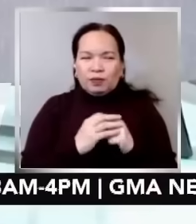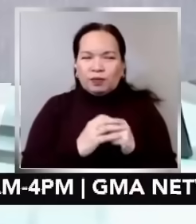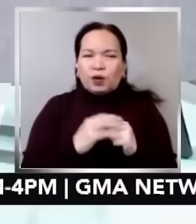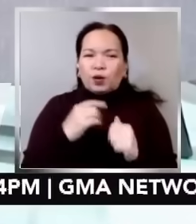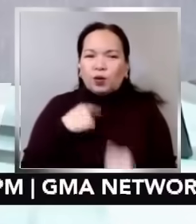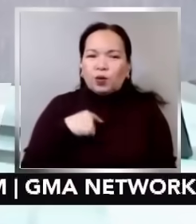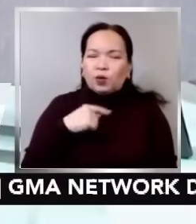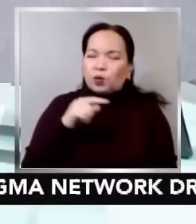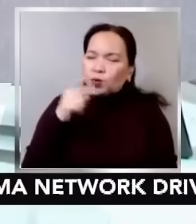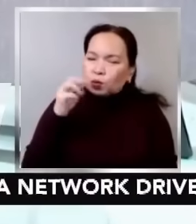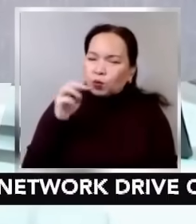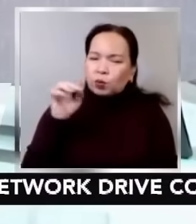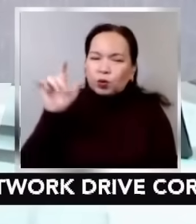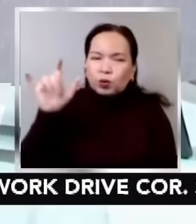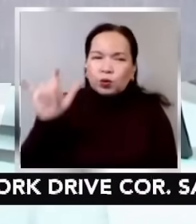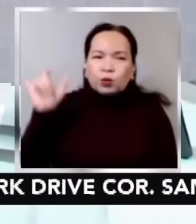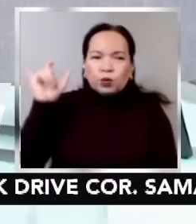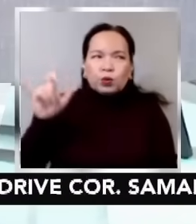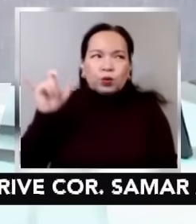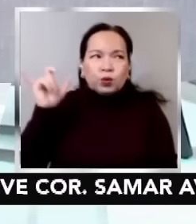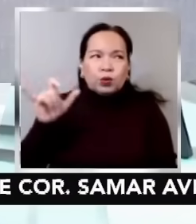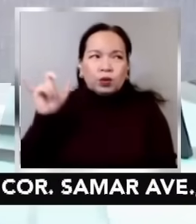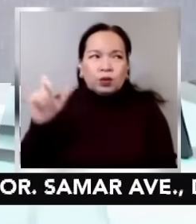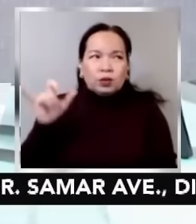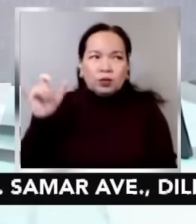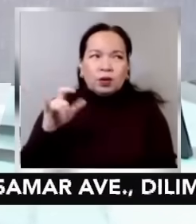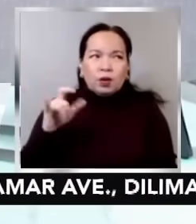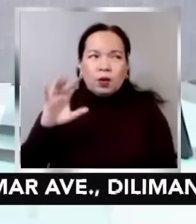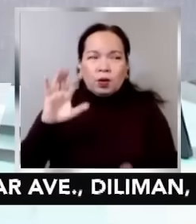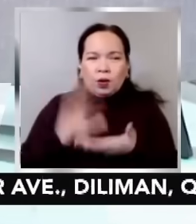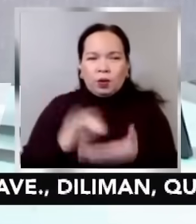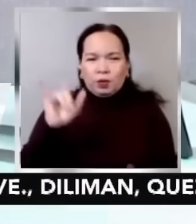ako, nagka-copy. Do, re, mi, fa, sol, la, ti.